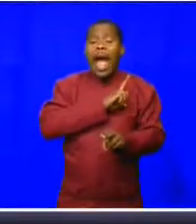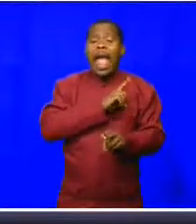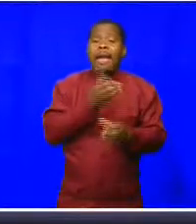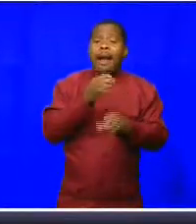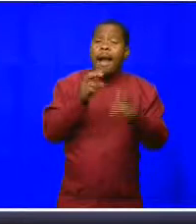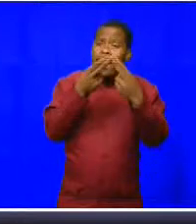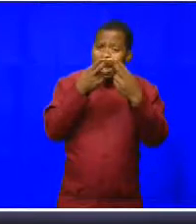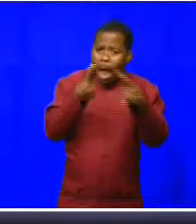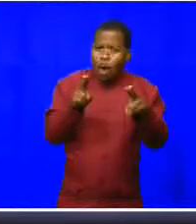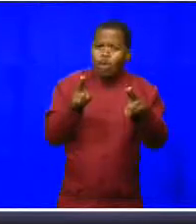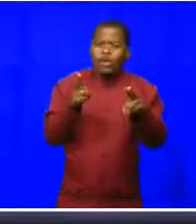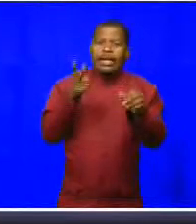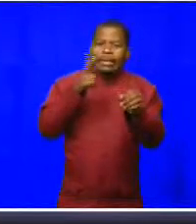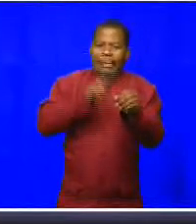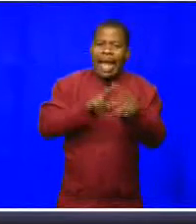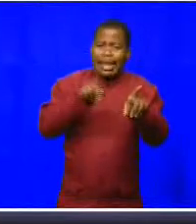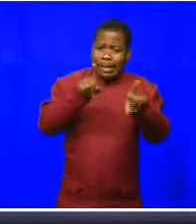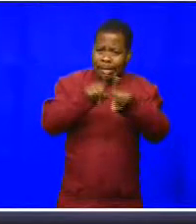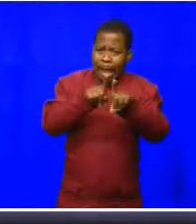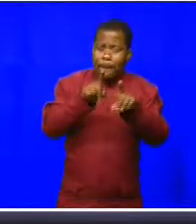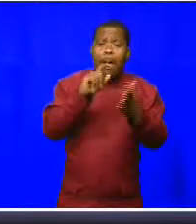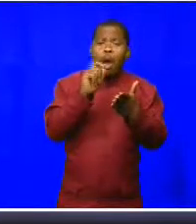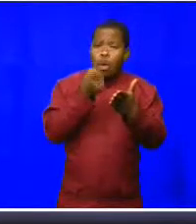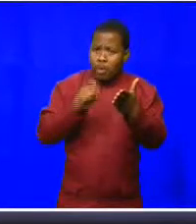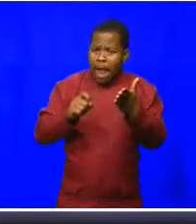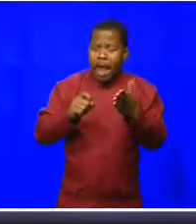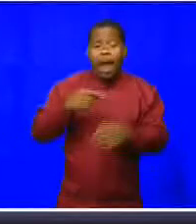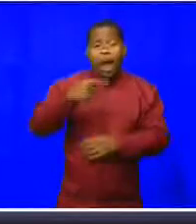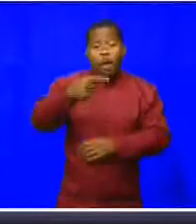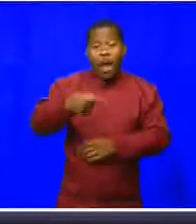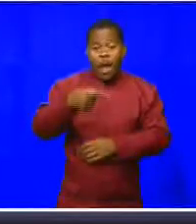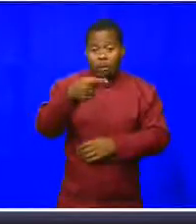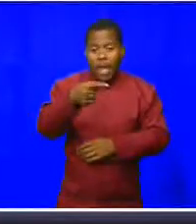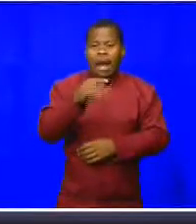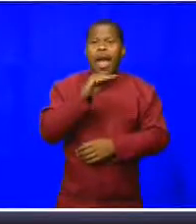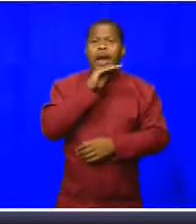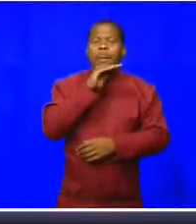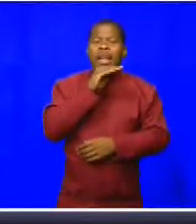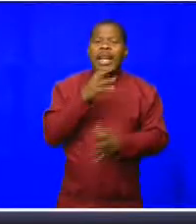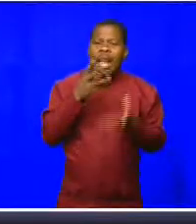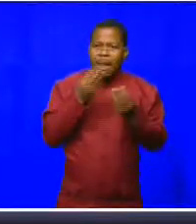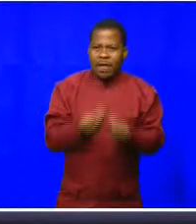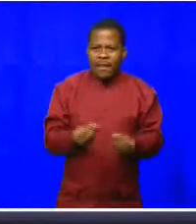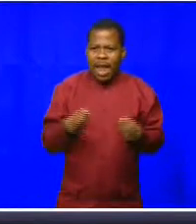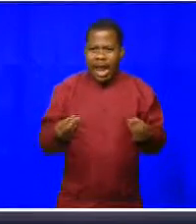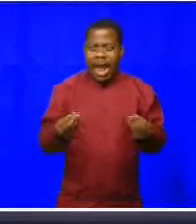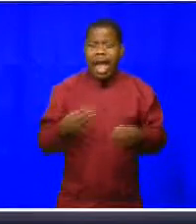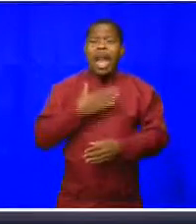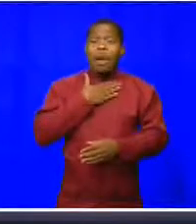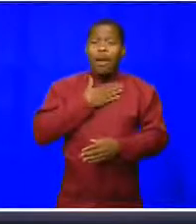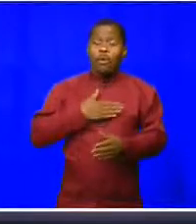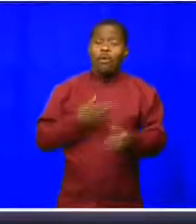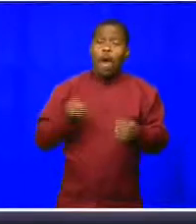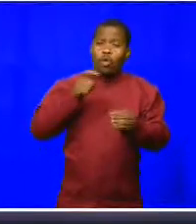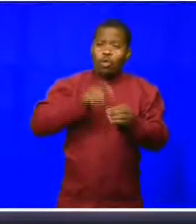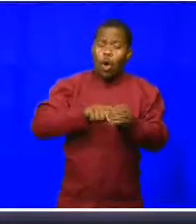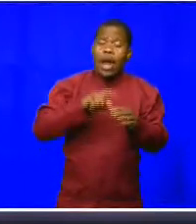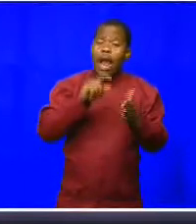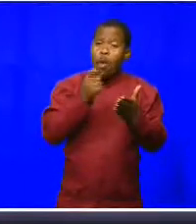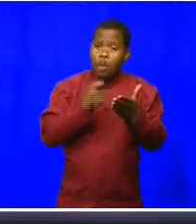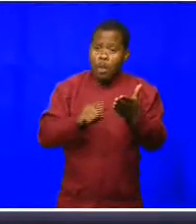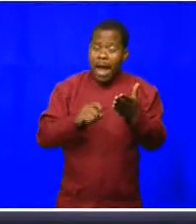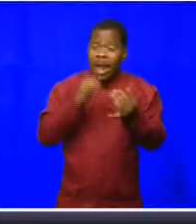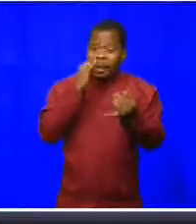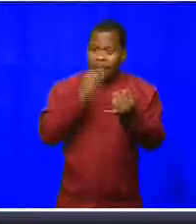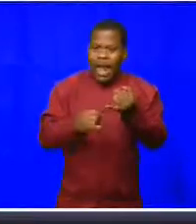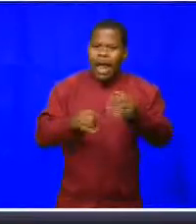angaphandle. Labo bantwana labo-ke lalabafunako kuyobhala uhulumente utawenda lokusemandleni